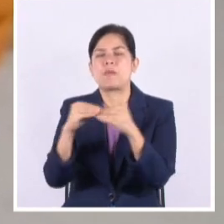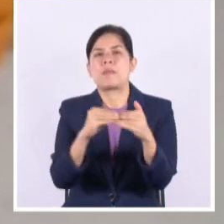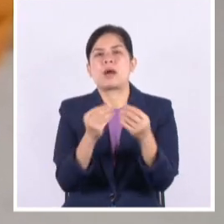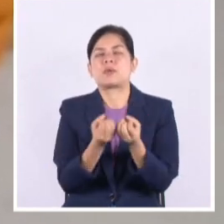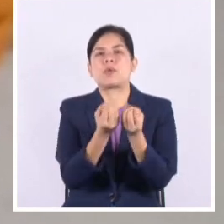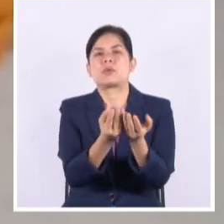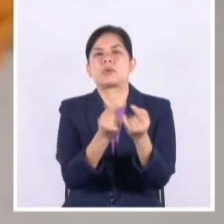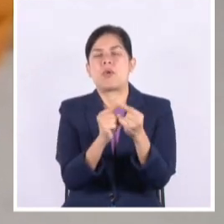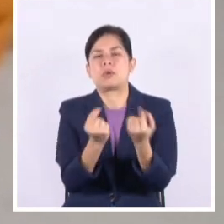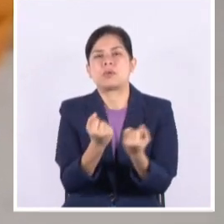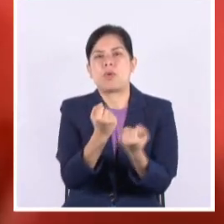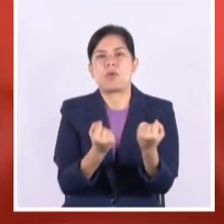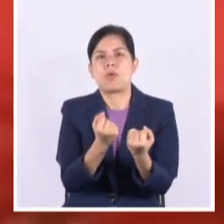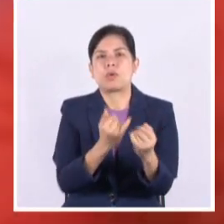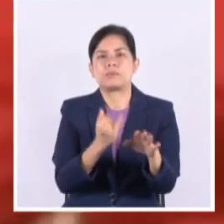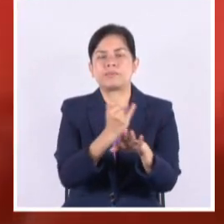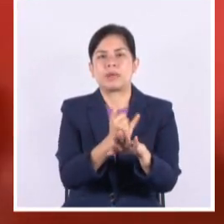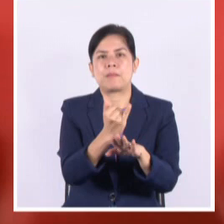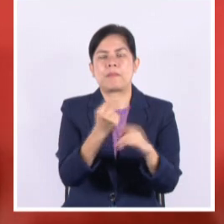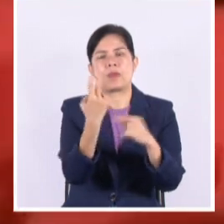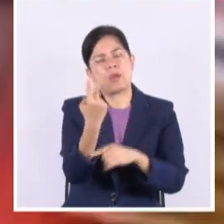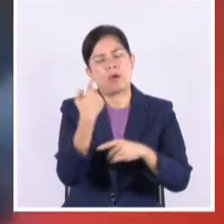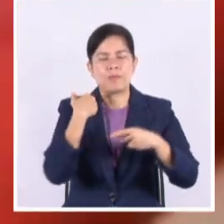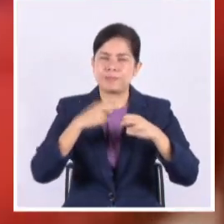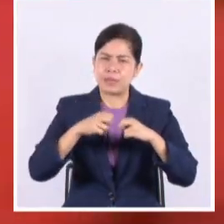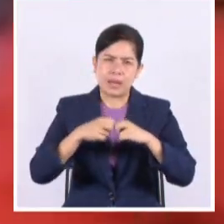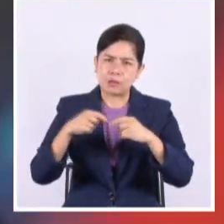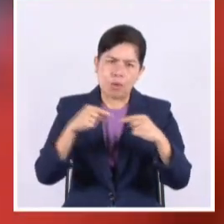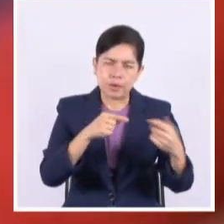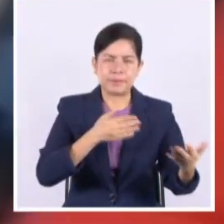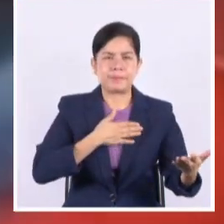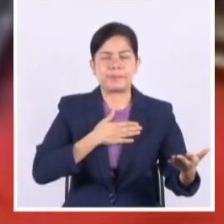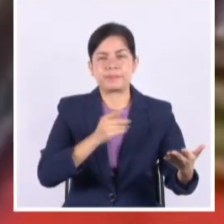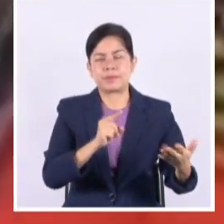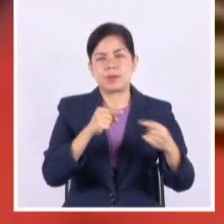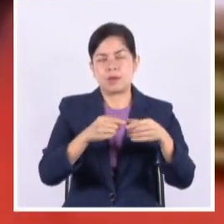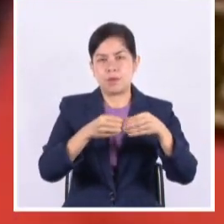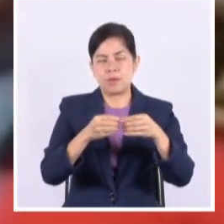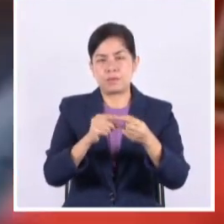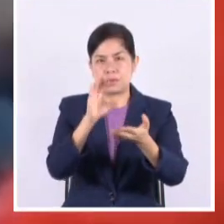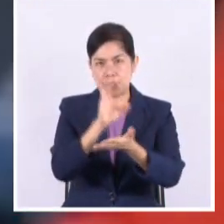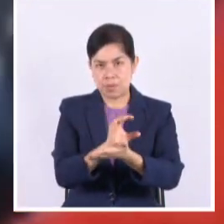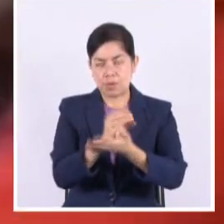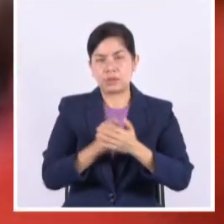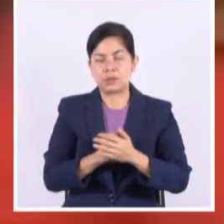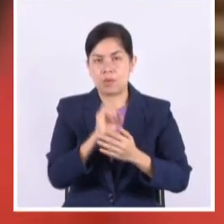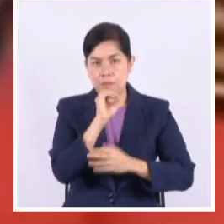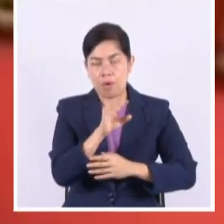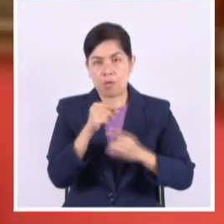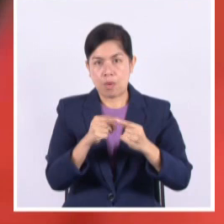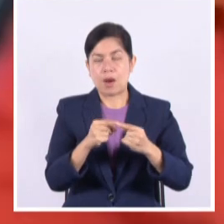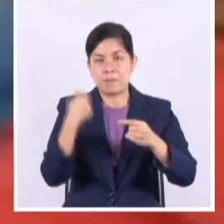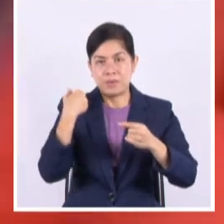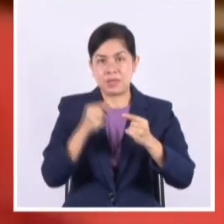าลก็เกือบจะมีเรื่องกันภายในรถอีกนะคะต่อมาค่ะทางตำรวจสภ.ศรีมหาโพธิ์เขาก็ได้รับแจ้งอีกนะว่ามีคนเมา